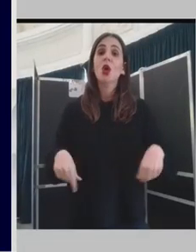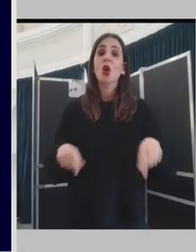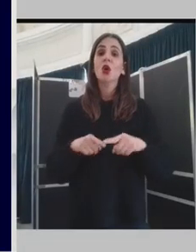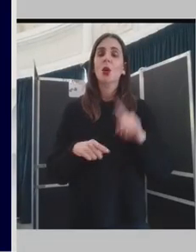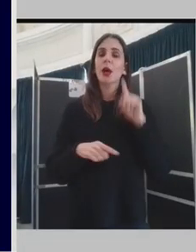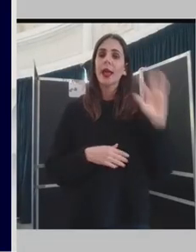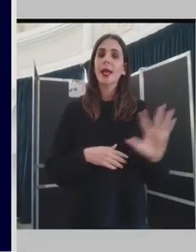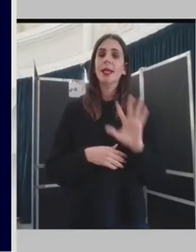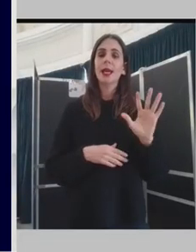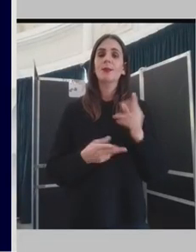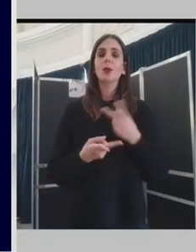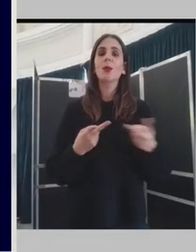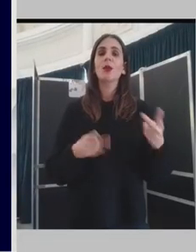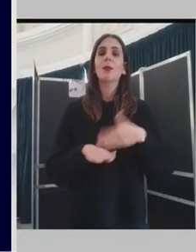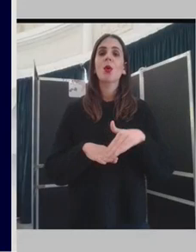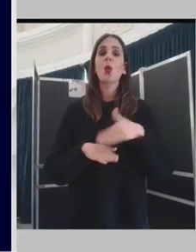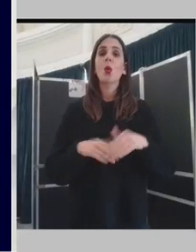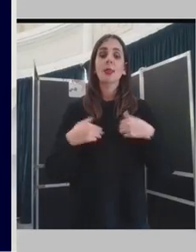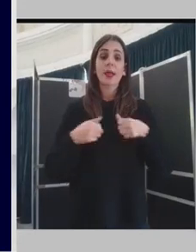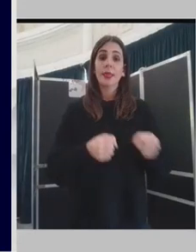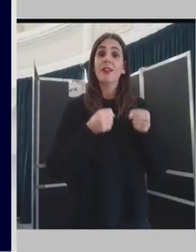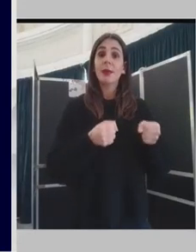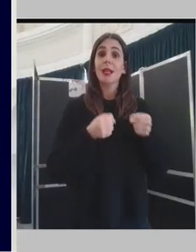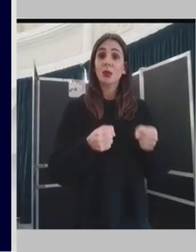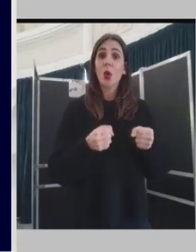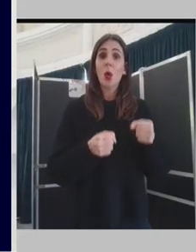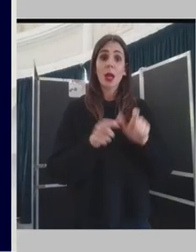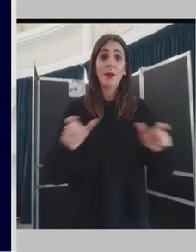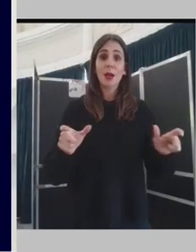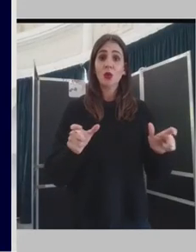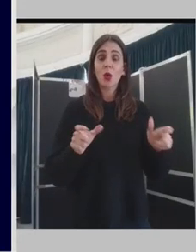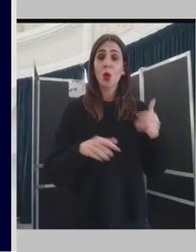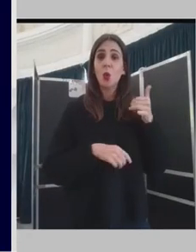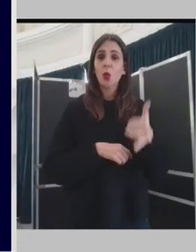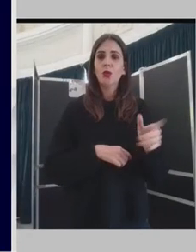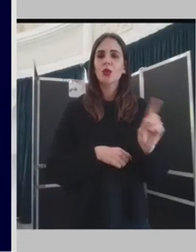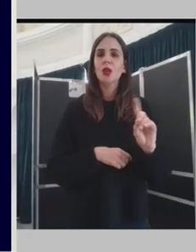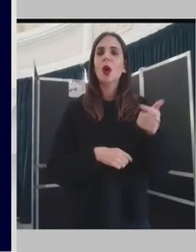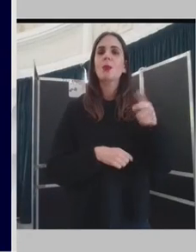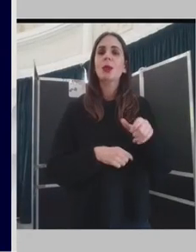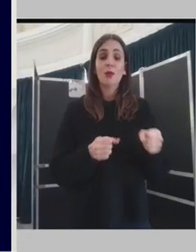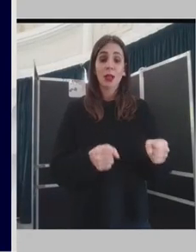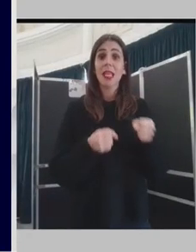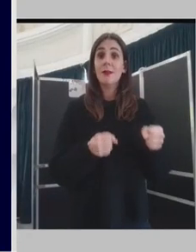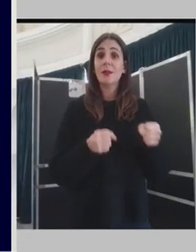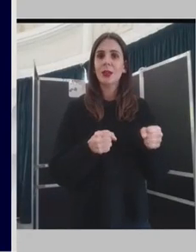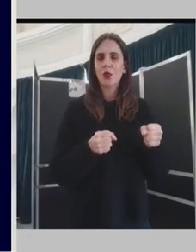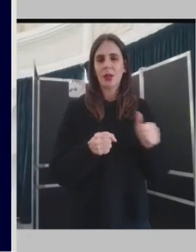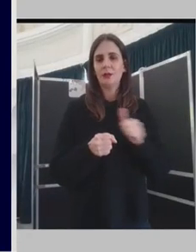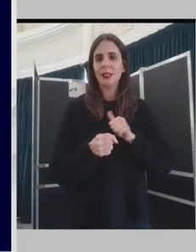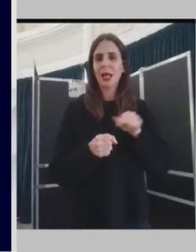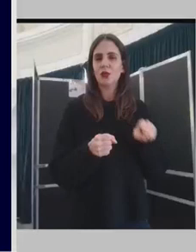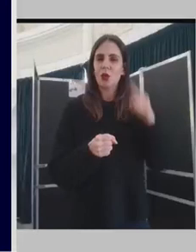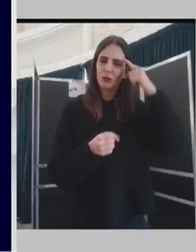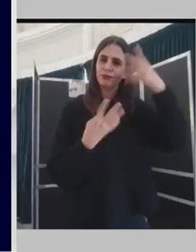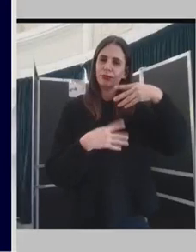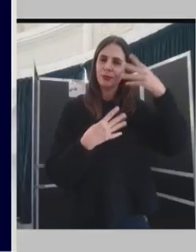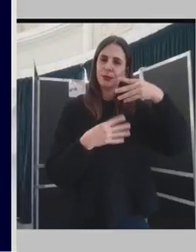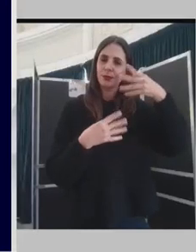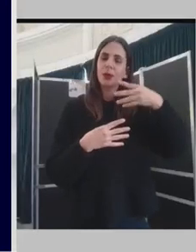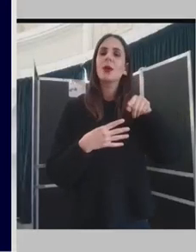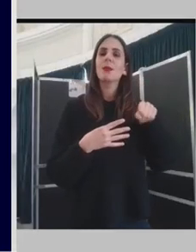per esempio un defibrillatore, di ammazzare nessuno, perché il defibrillatore fa una prova in automatico della necessità della